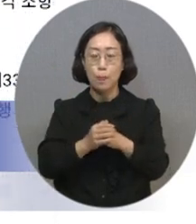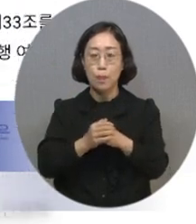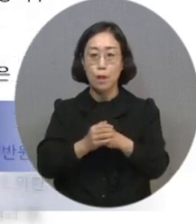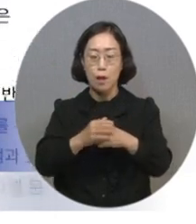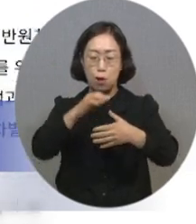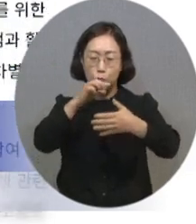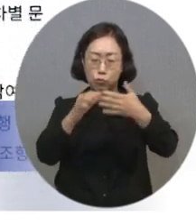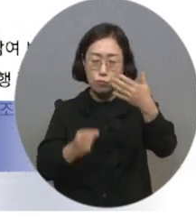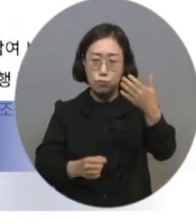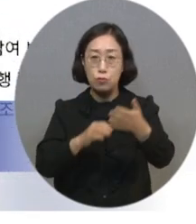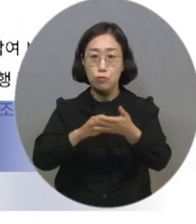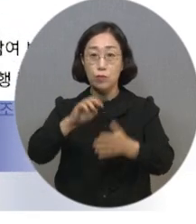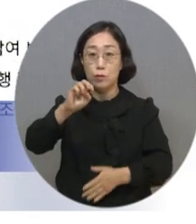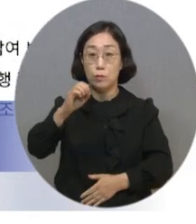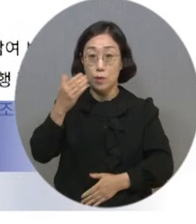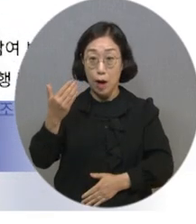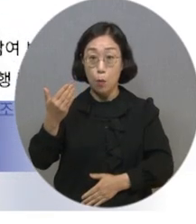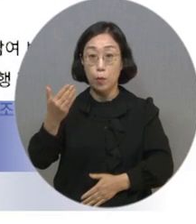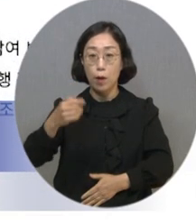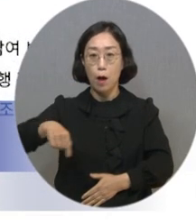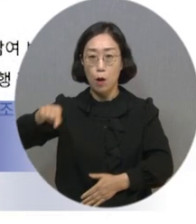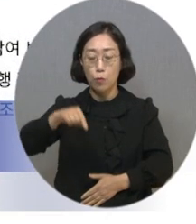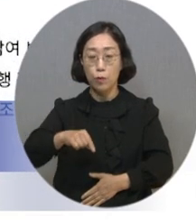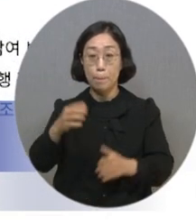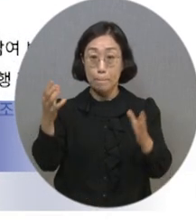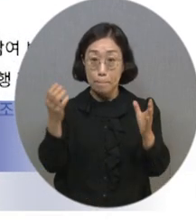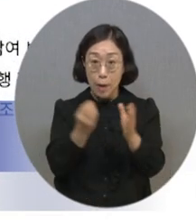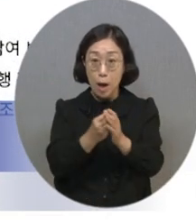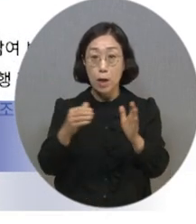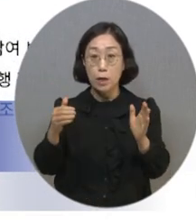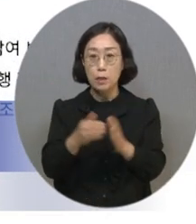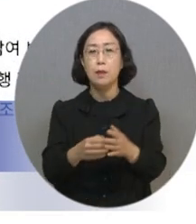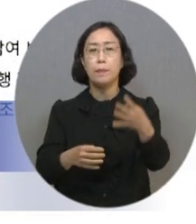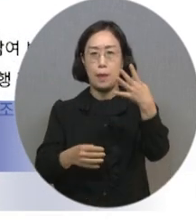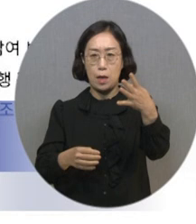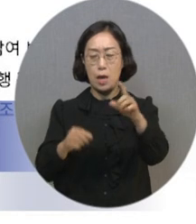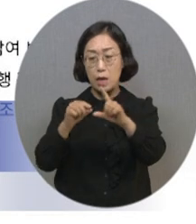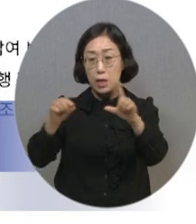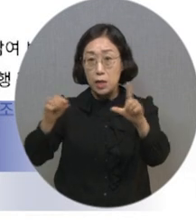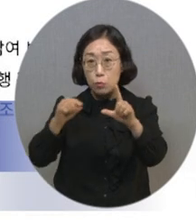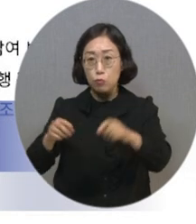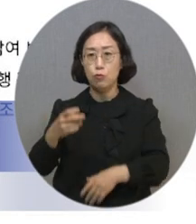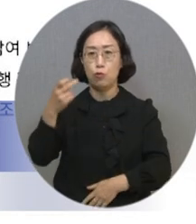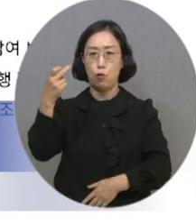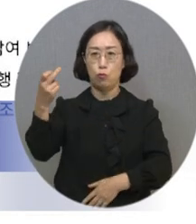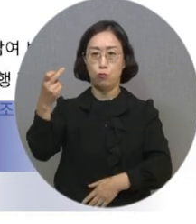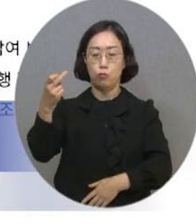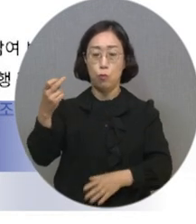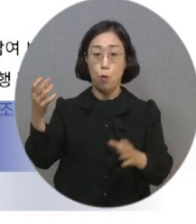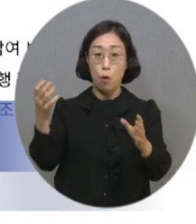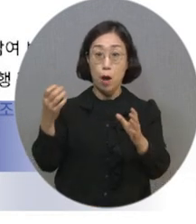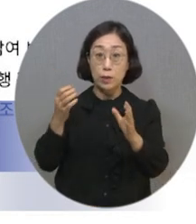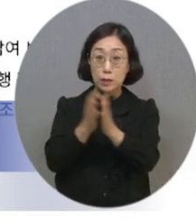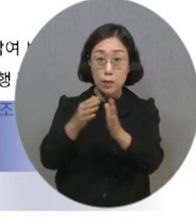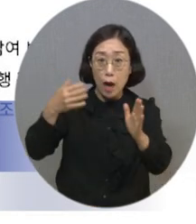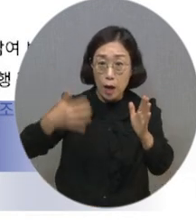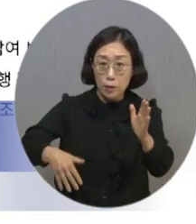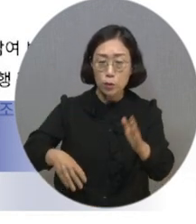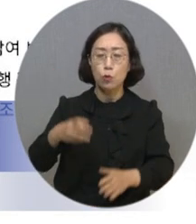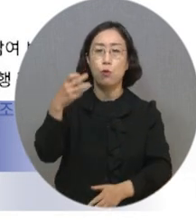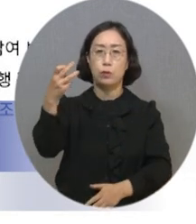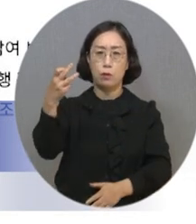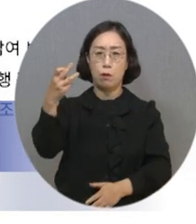29개 점검 항목 중 이행 완료는 네건 부분 이행은 열 건 미 이행은 13